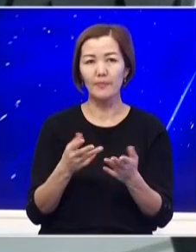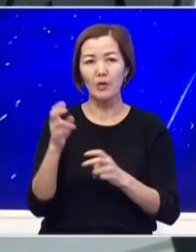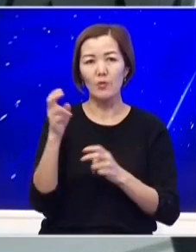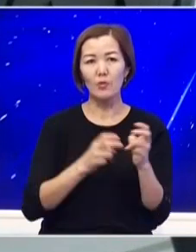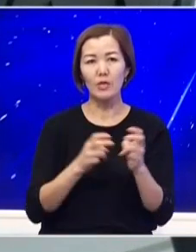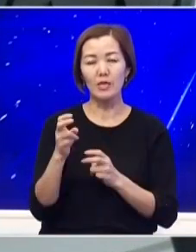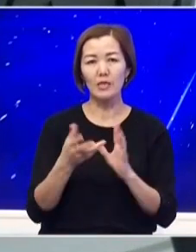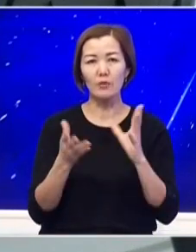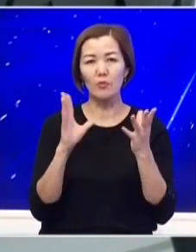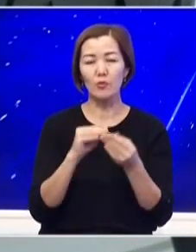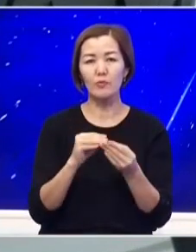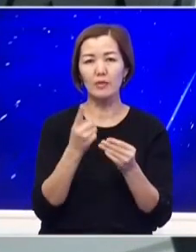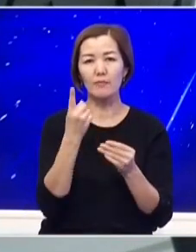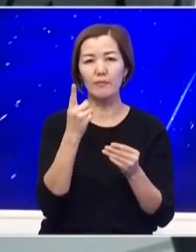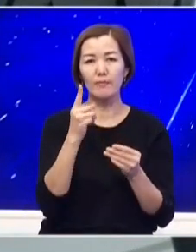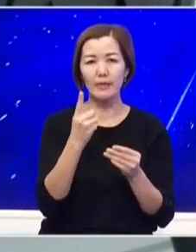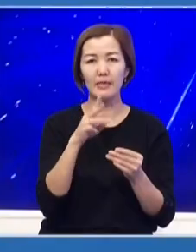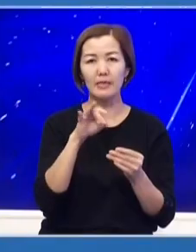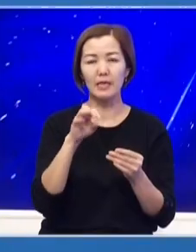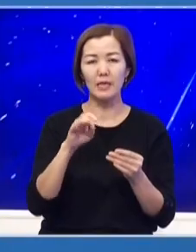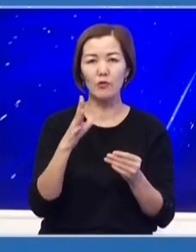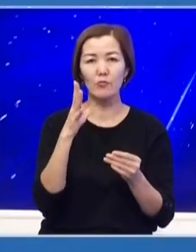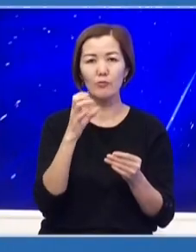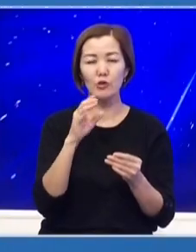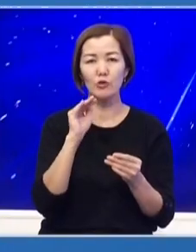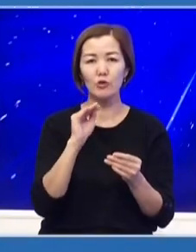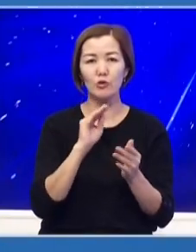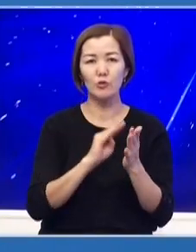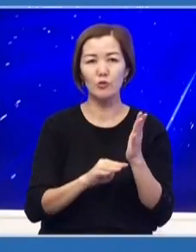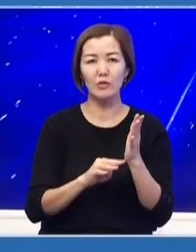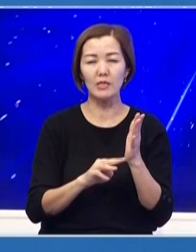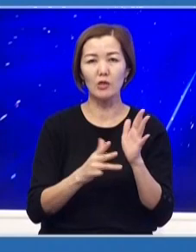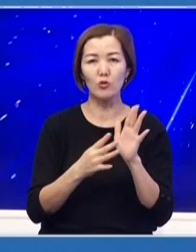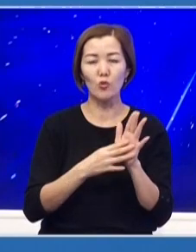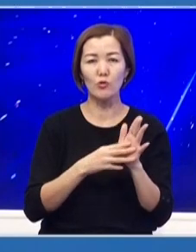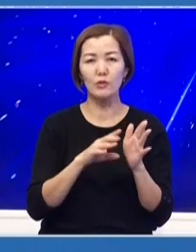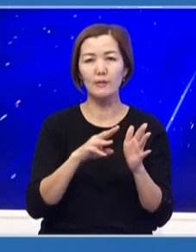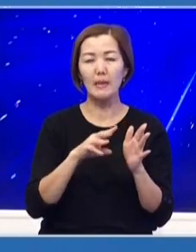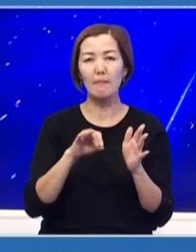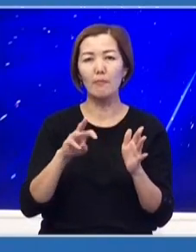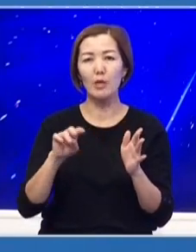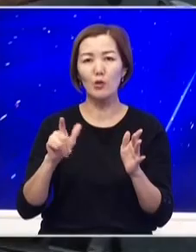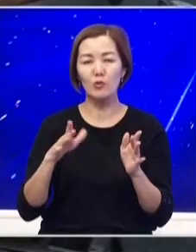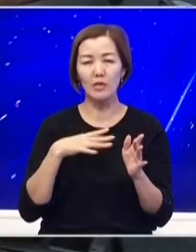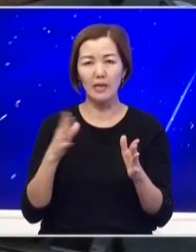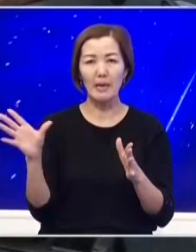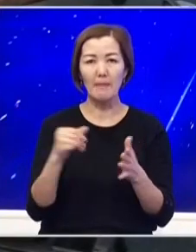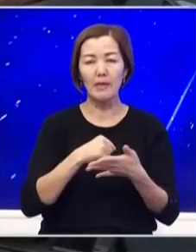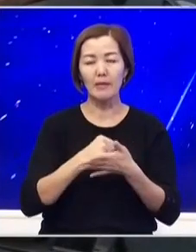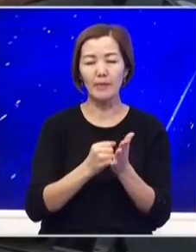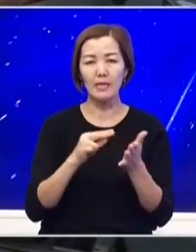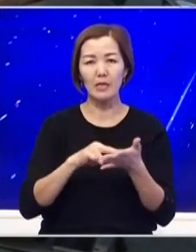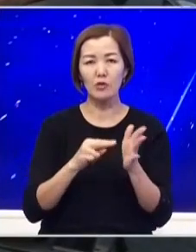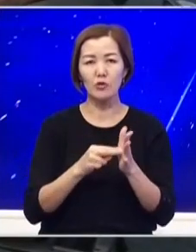өнеркәсіп өнімінің көлемі 1 триллион 589 миллиард теңгеге жетті. Марат Сұлтанғазиев барлық бекітілген